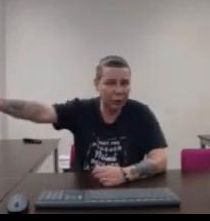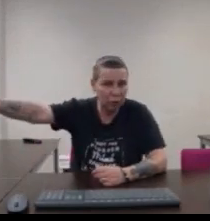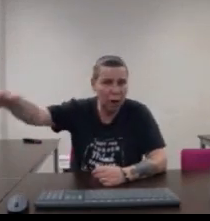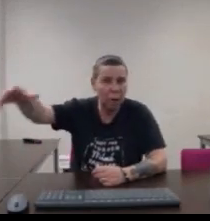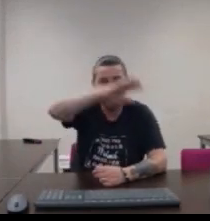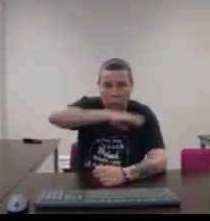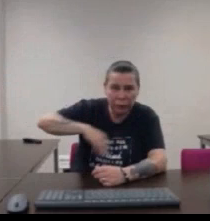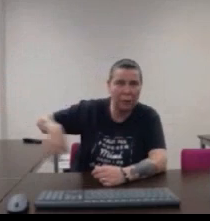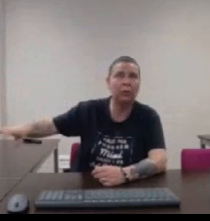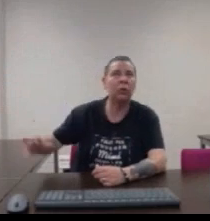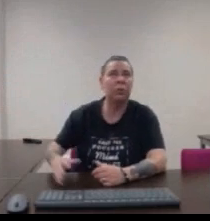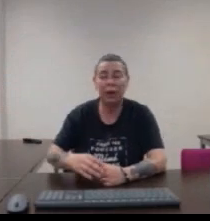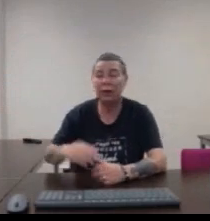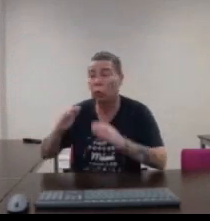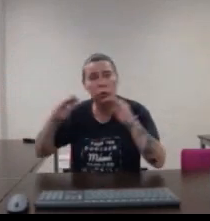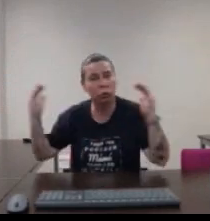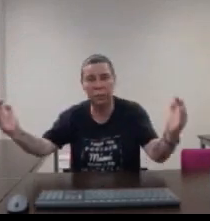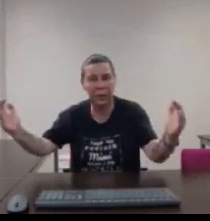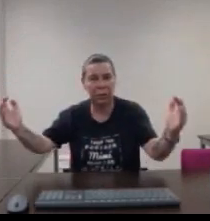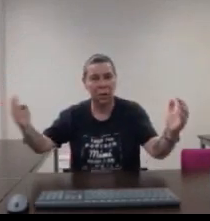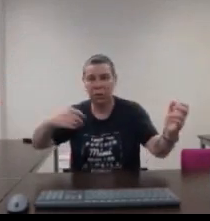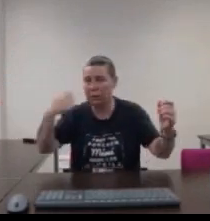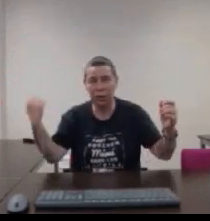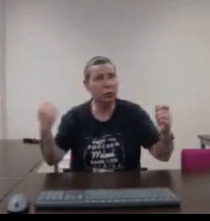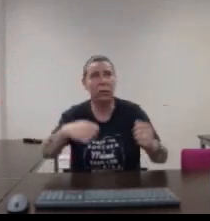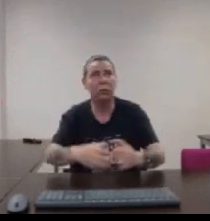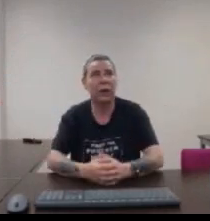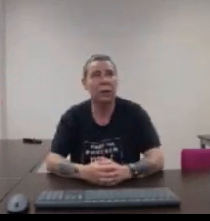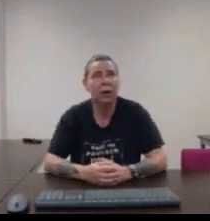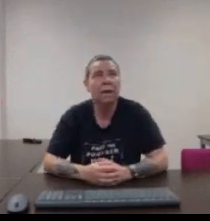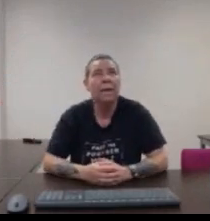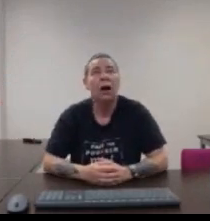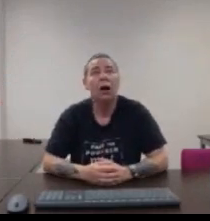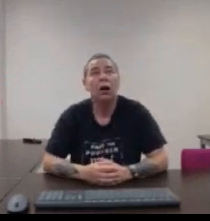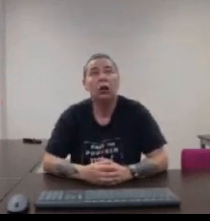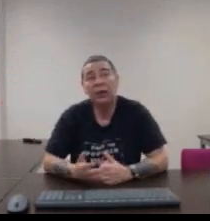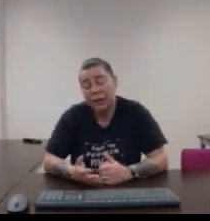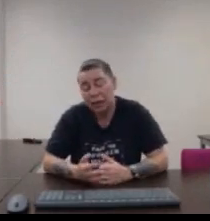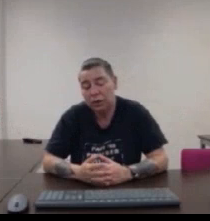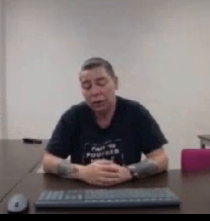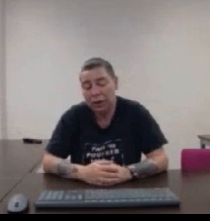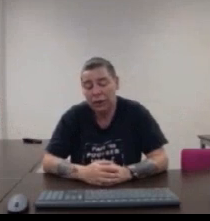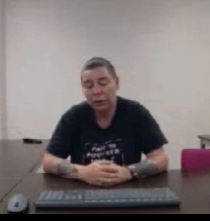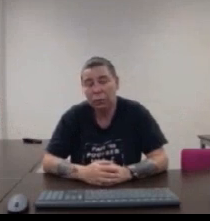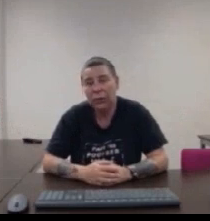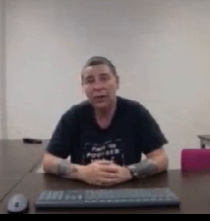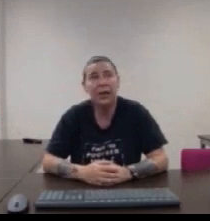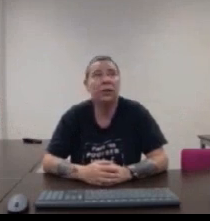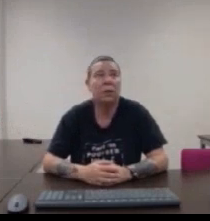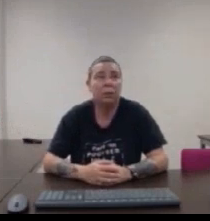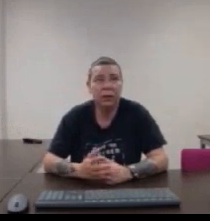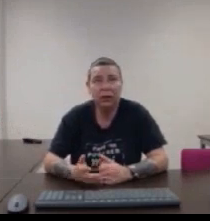plutôt dans un couloir plutôt qu'au sein même de l'open space ou dans une pièce qui peut éventuellement se fermer. Quand il s'agit de la ventilation